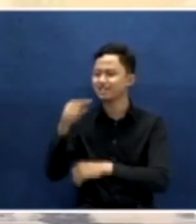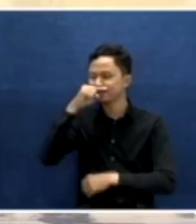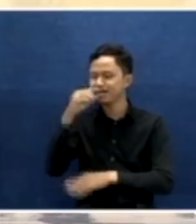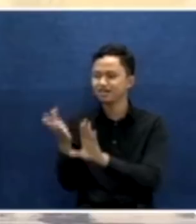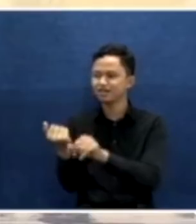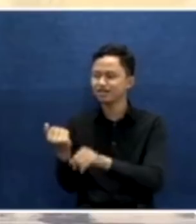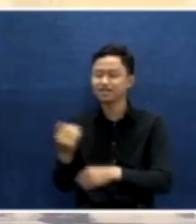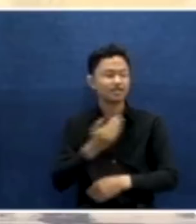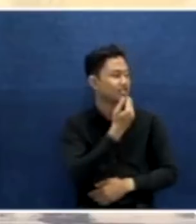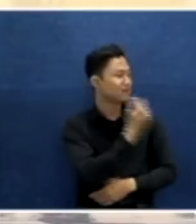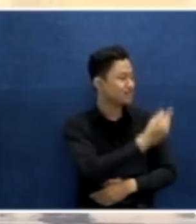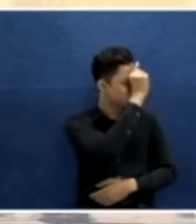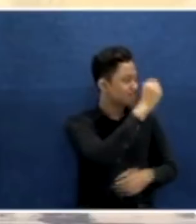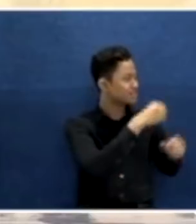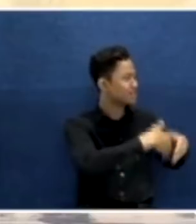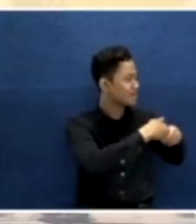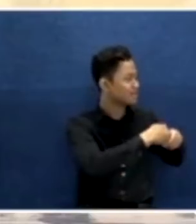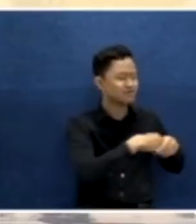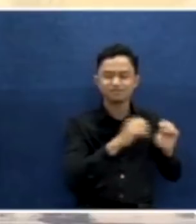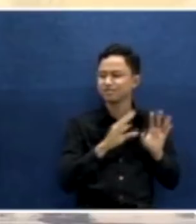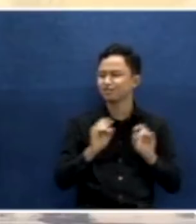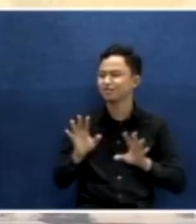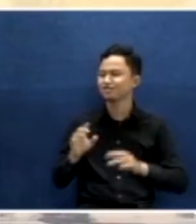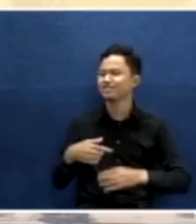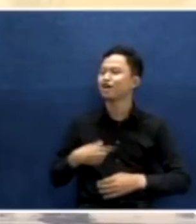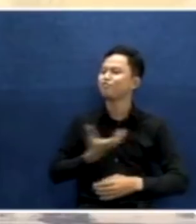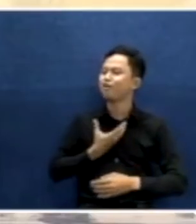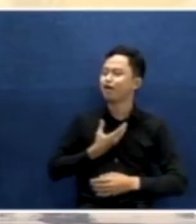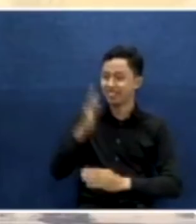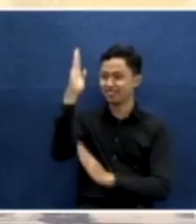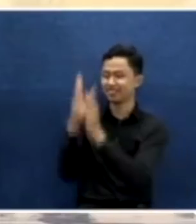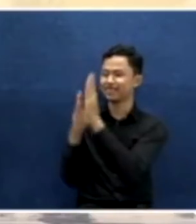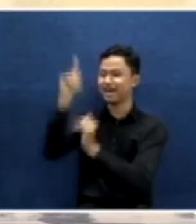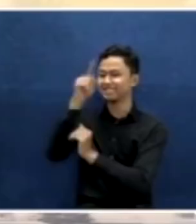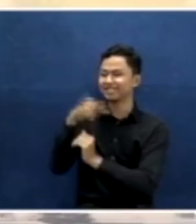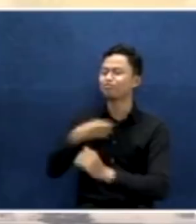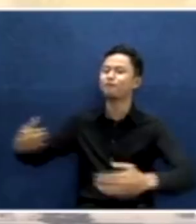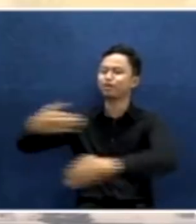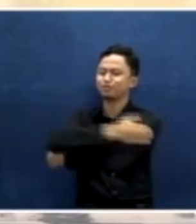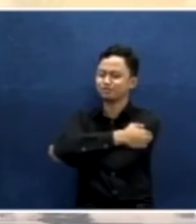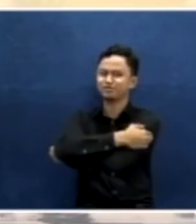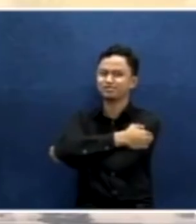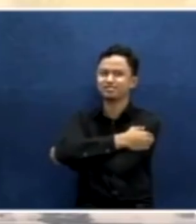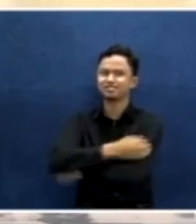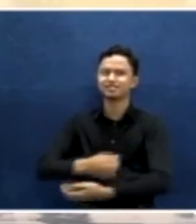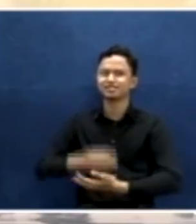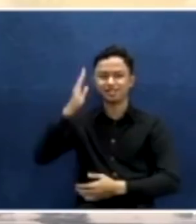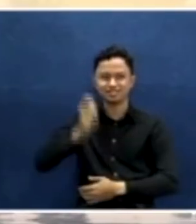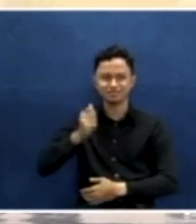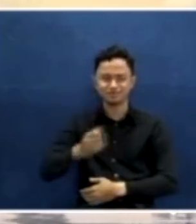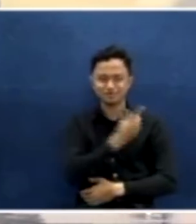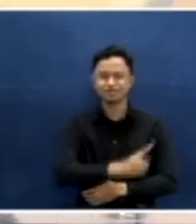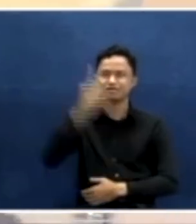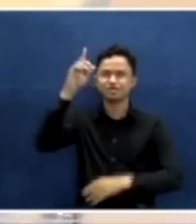Terima kasih Ustadz saling masalah di setelah saya Pengen pegangan dengan tiang listrik bismillah Assalamualaikum